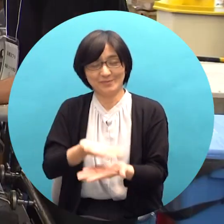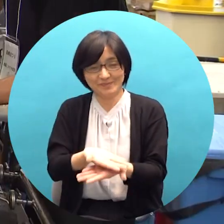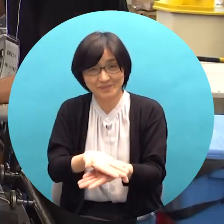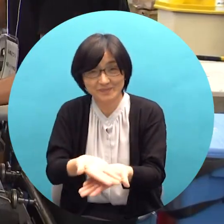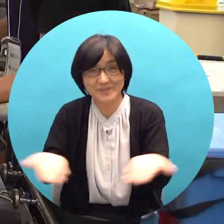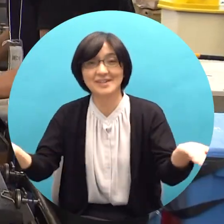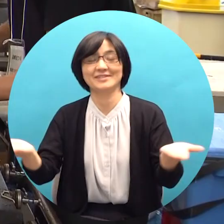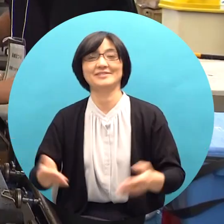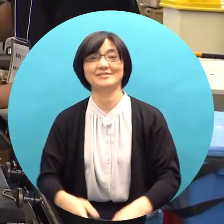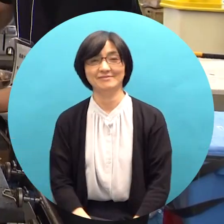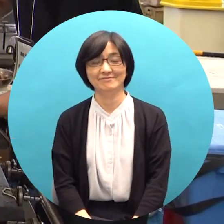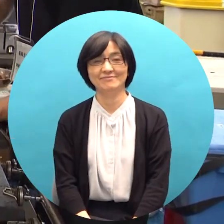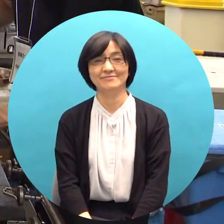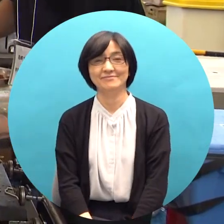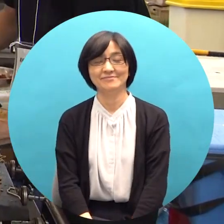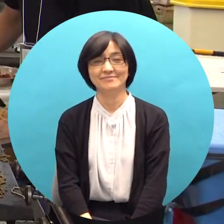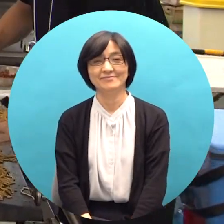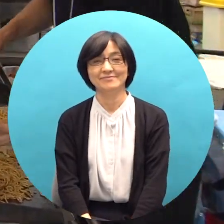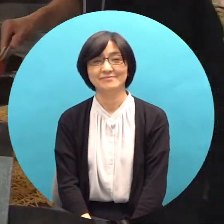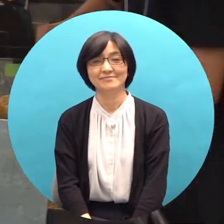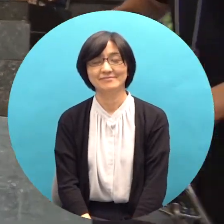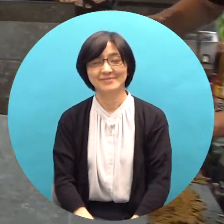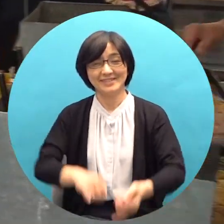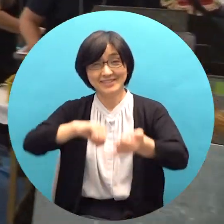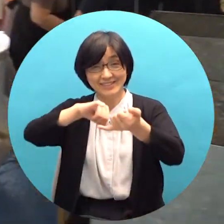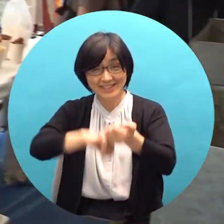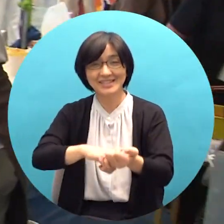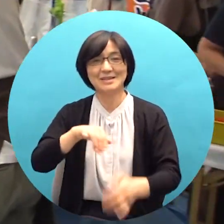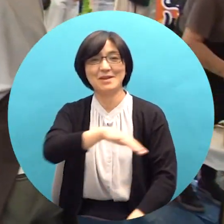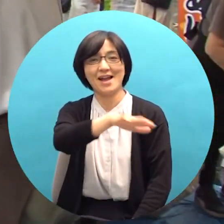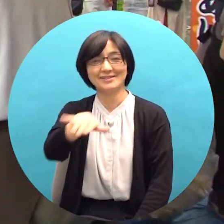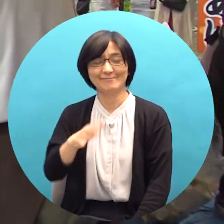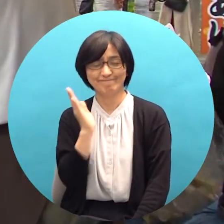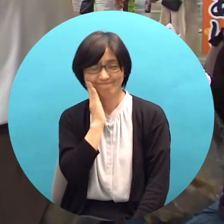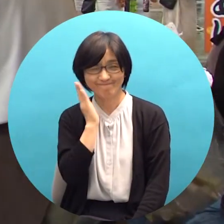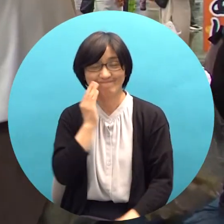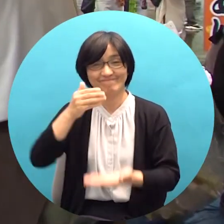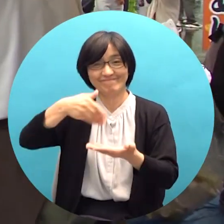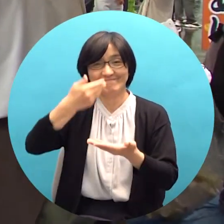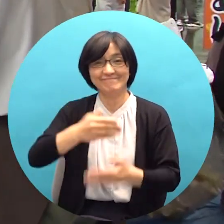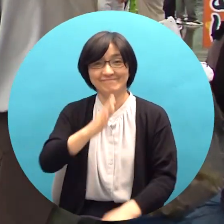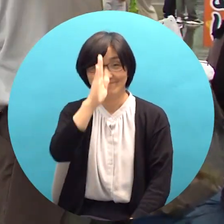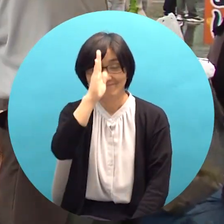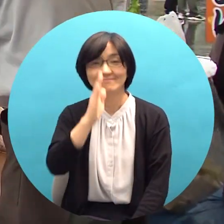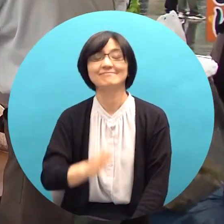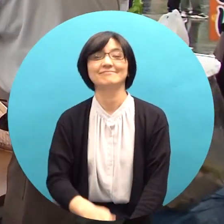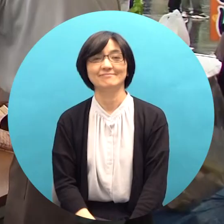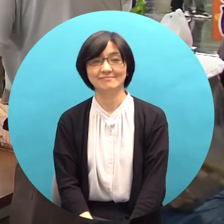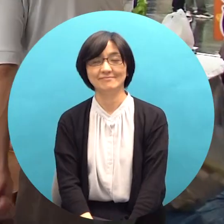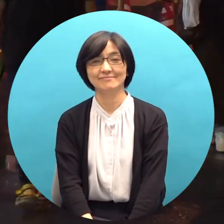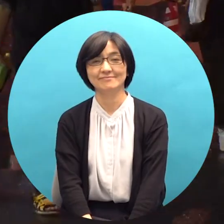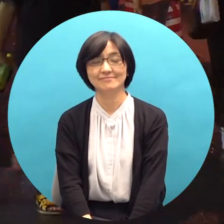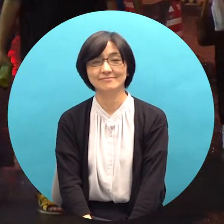ぞろいさせました。ぜひ皆さんこちらで美味しいものを召し上がっていただければと思います。